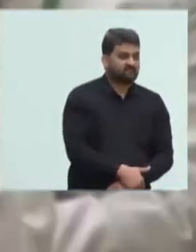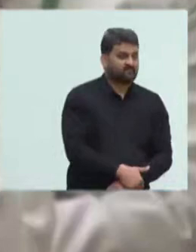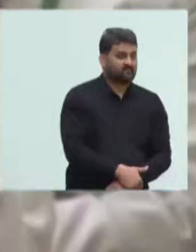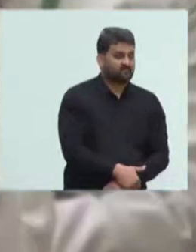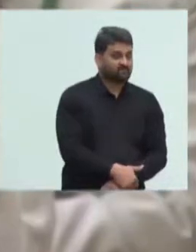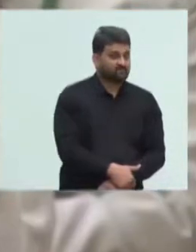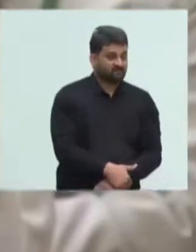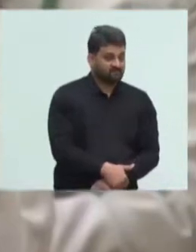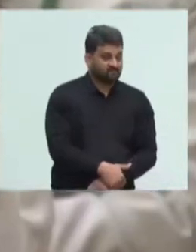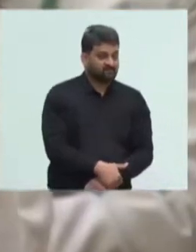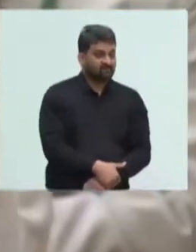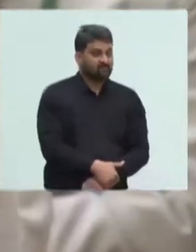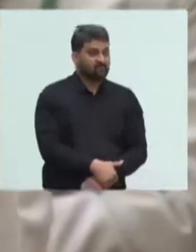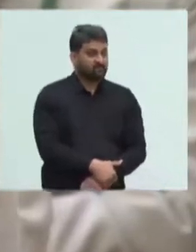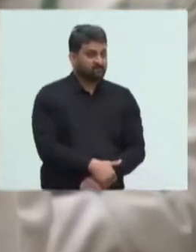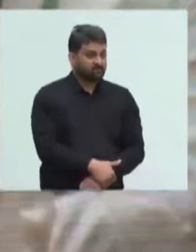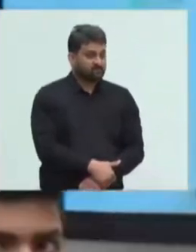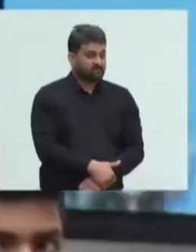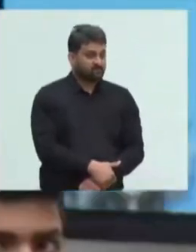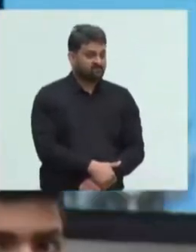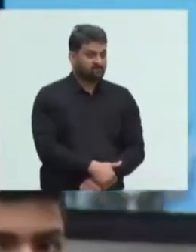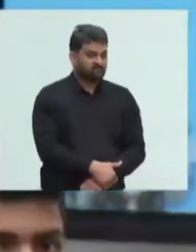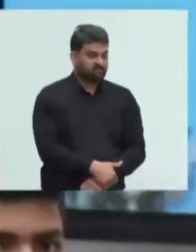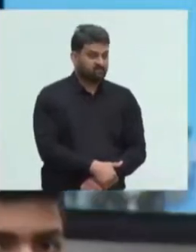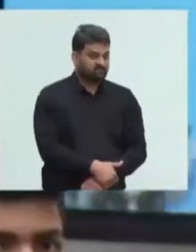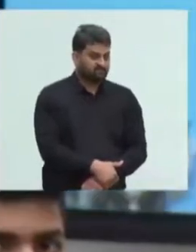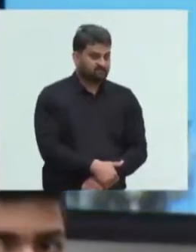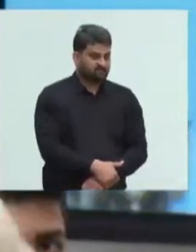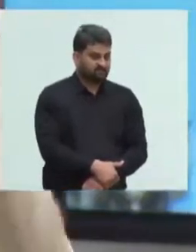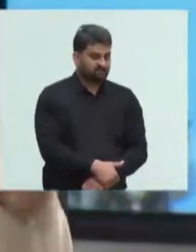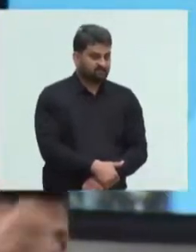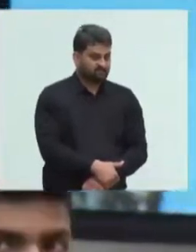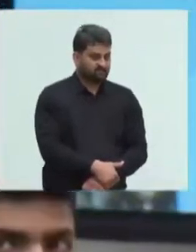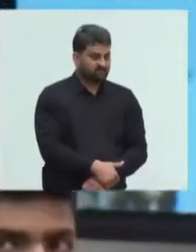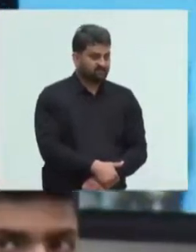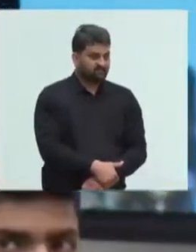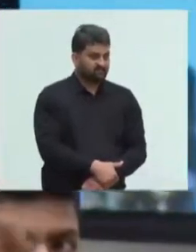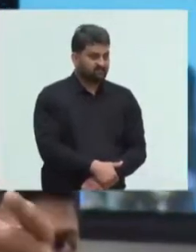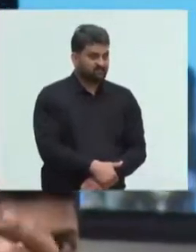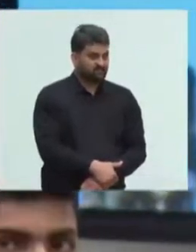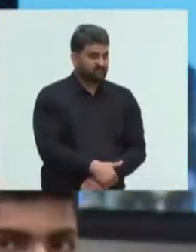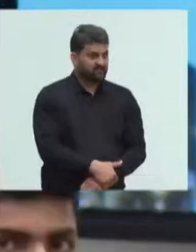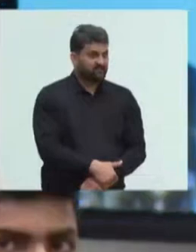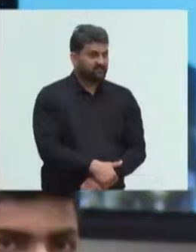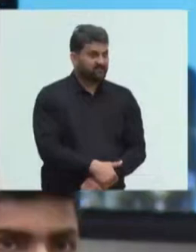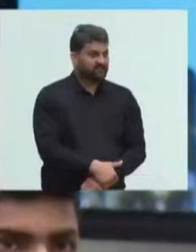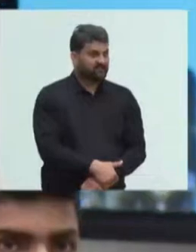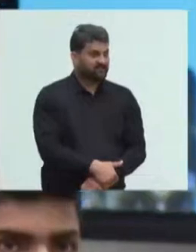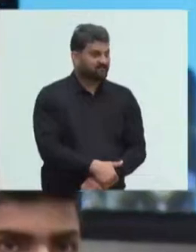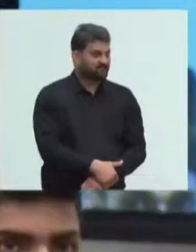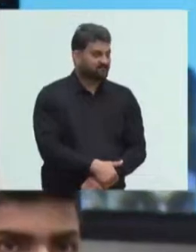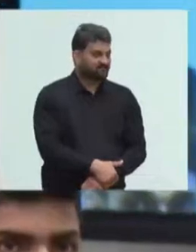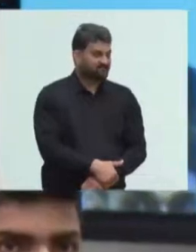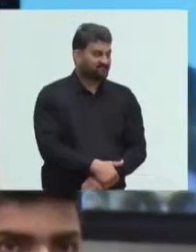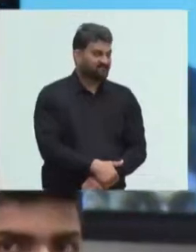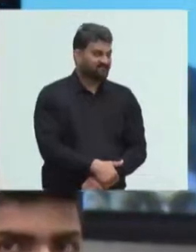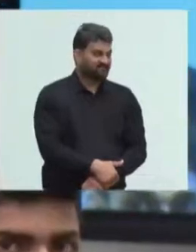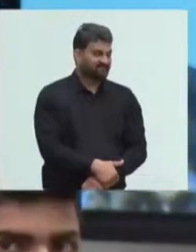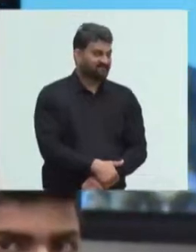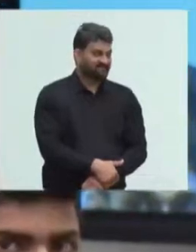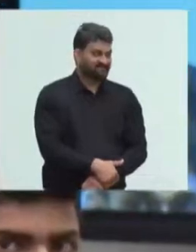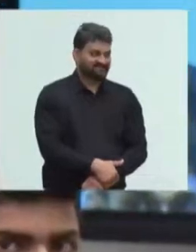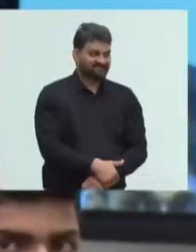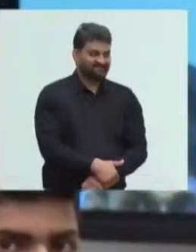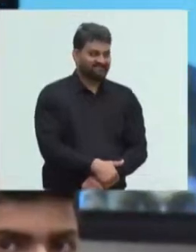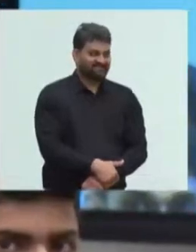जा पाया और मैं इसके लिए बहुत पछताया रोया भी पर फिर मैंने बदले समाज में जब मैंने अंदर आया मैं आया तो मिर्ची रोंगटे खड़े हो गए और मैं